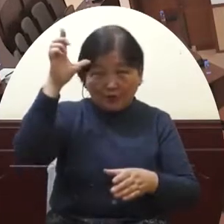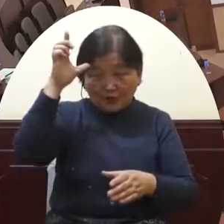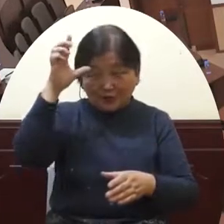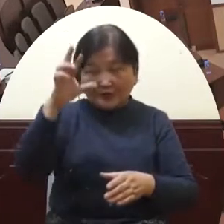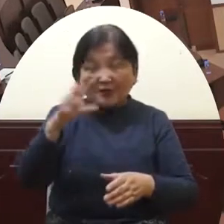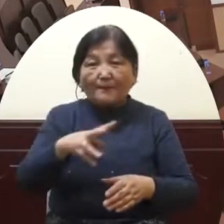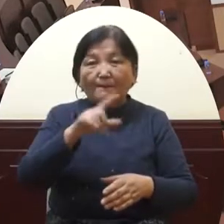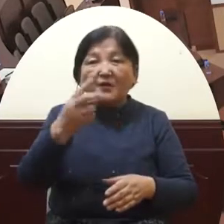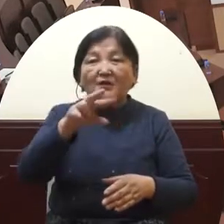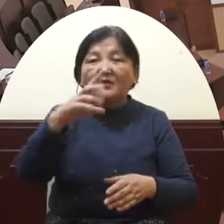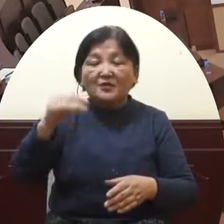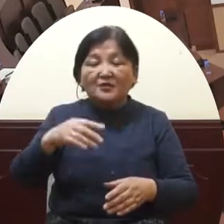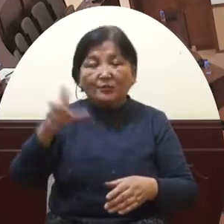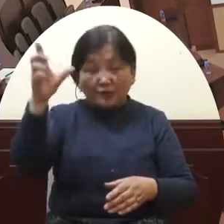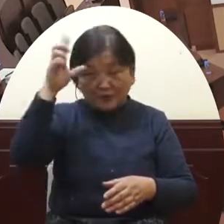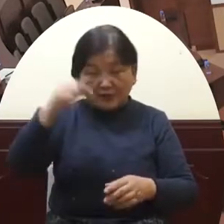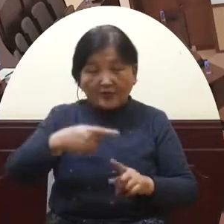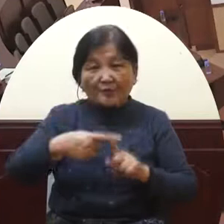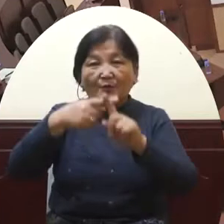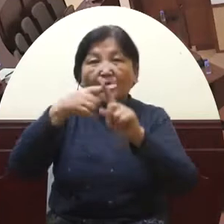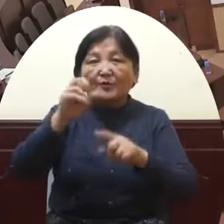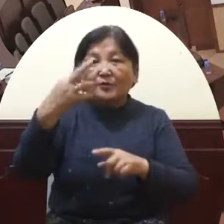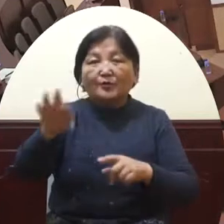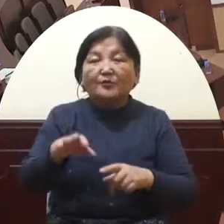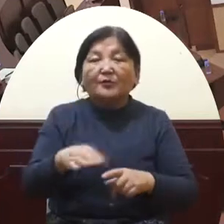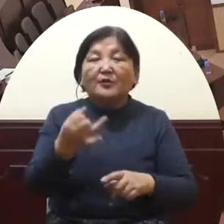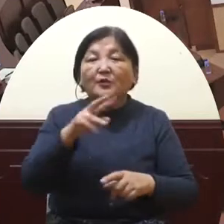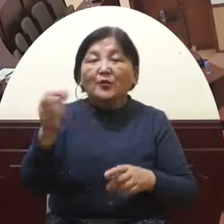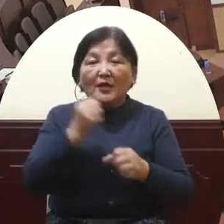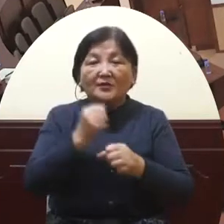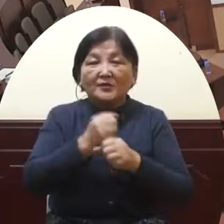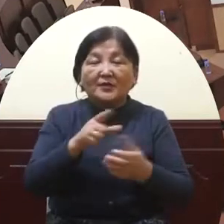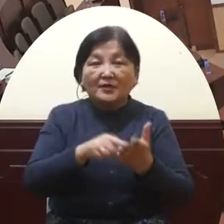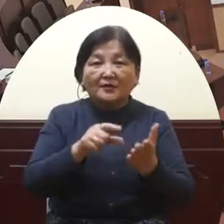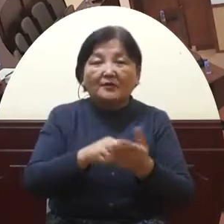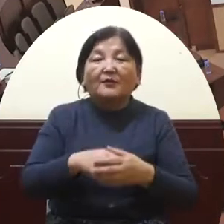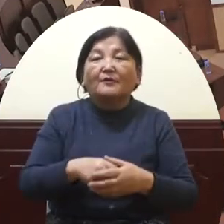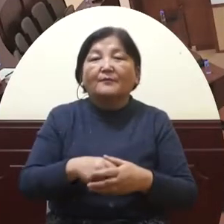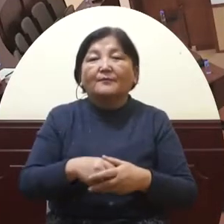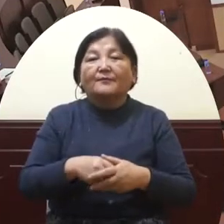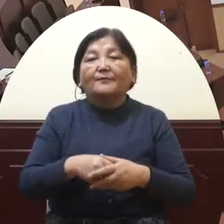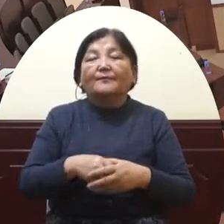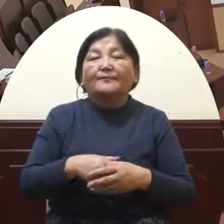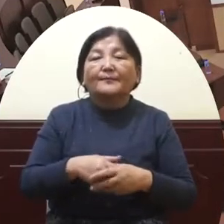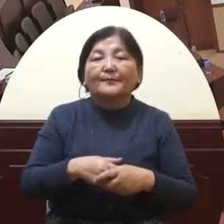дээшлэхэд мэдээж хугацаанд ажиллана. Гэхдээ яг энэ хугацаанд таны бид нарт одоо санал болгох шийдэл юу вэ гэж